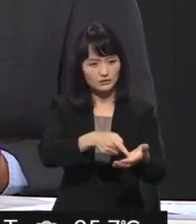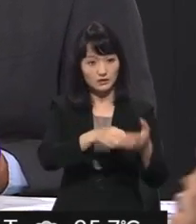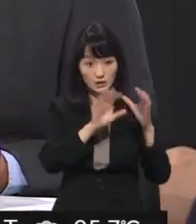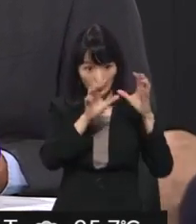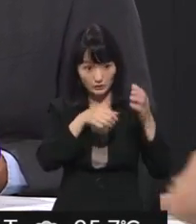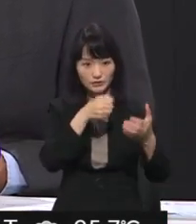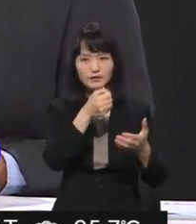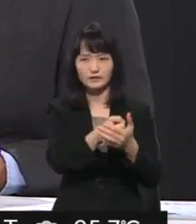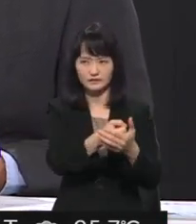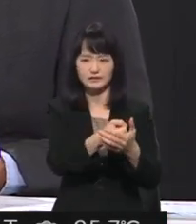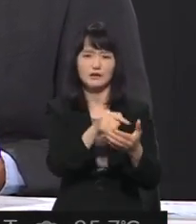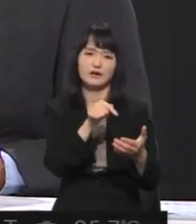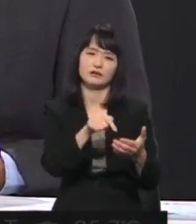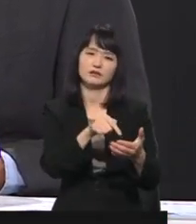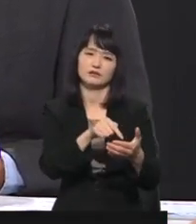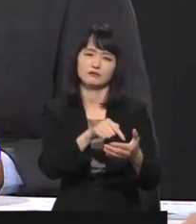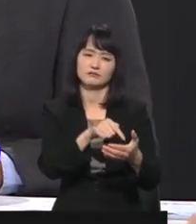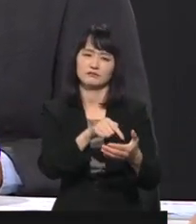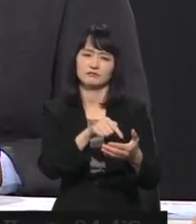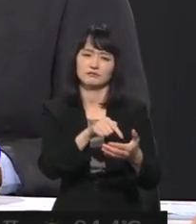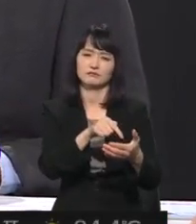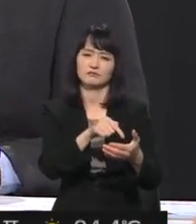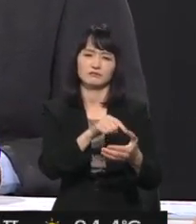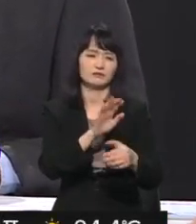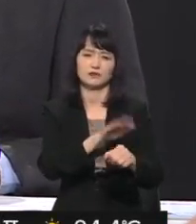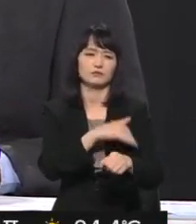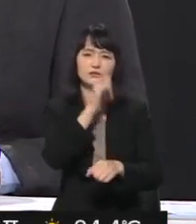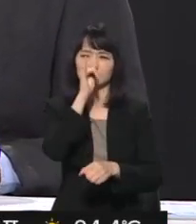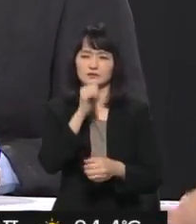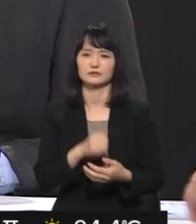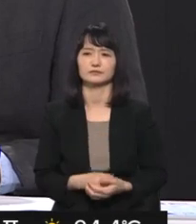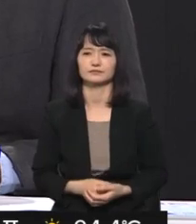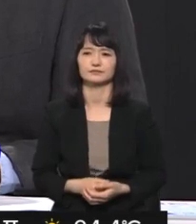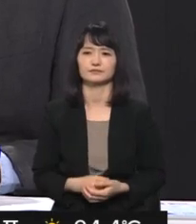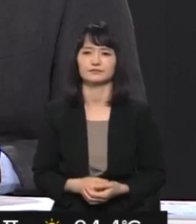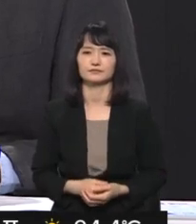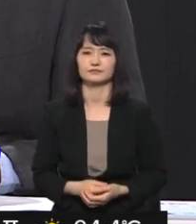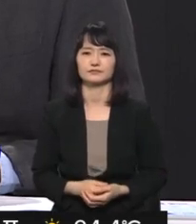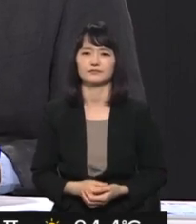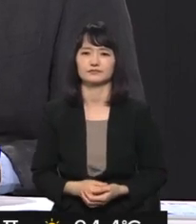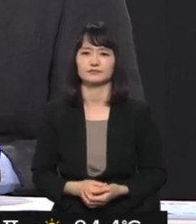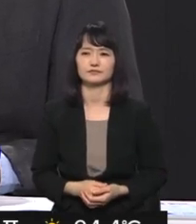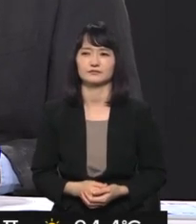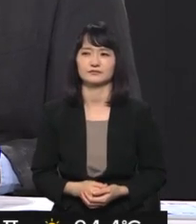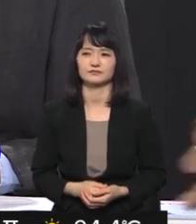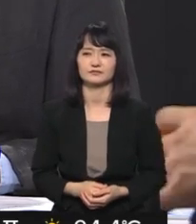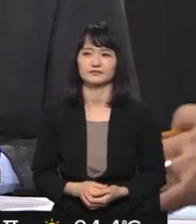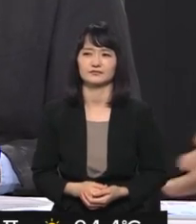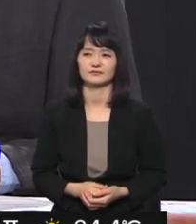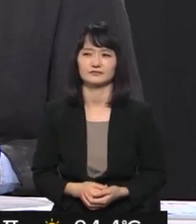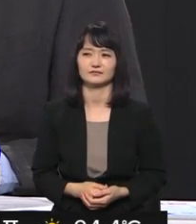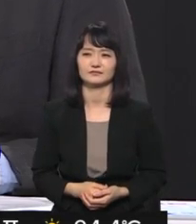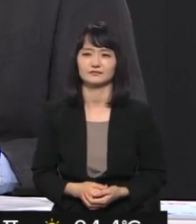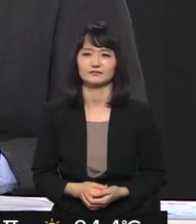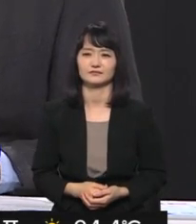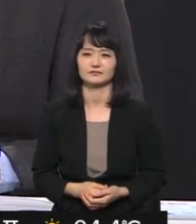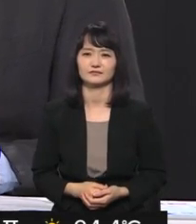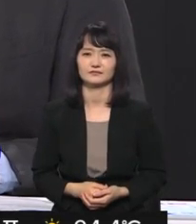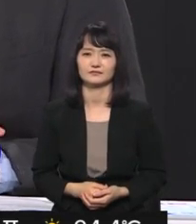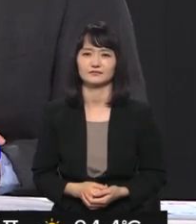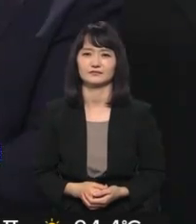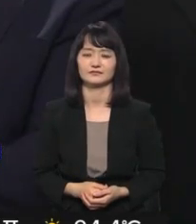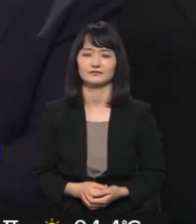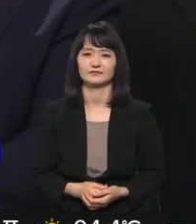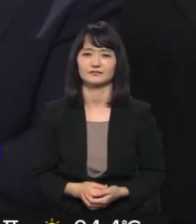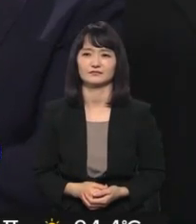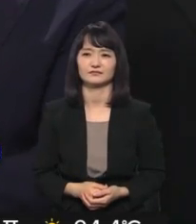흘 차라리 황당 이야 어때 있는데요 이렇게 질병이 무음 좀 바꿔야 쌩얼 한번 영어로 말 해 주시기 위해서는 그렇게 흔히 기대 해 보겠어요